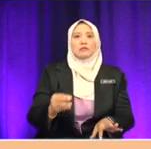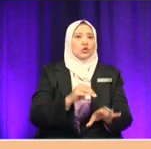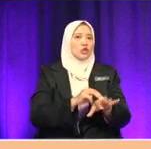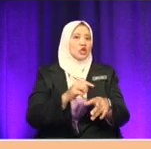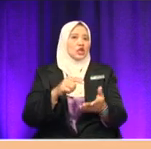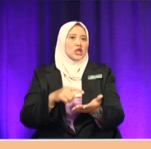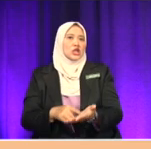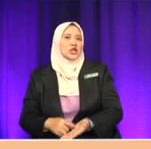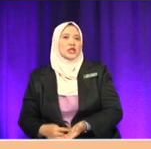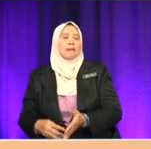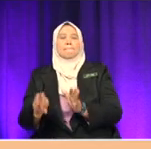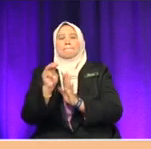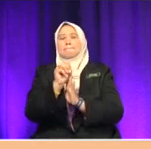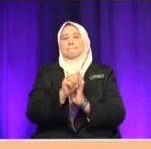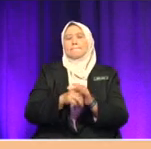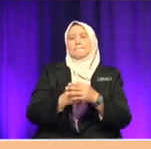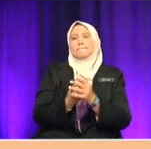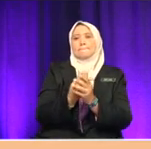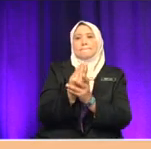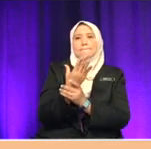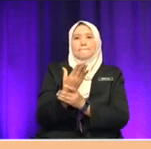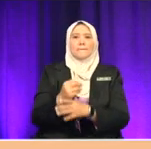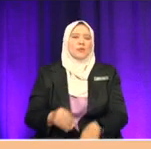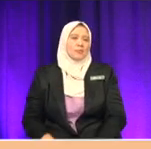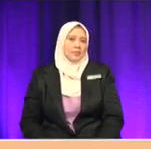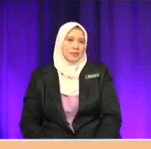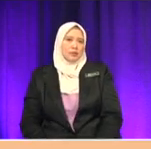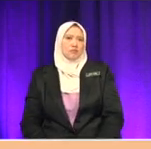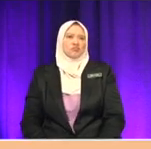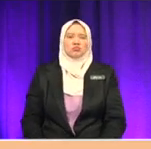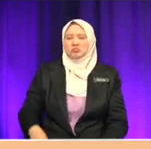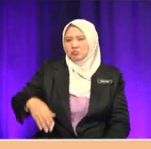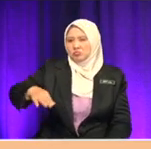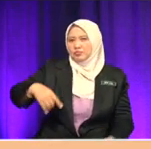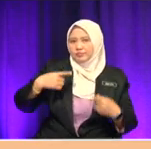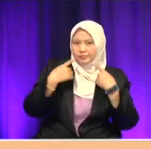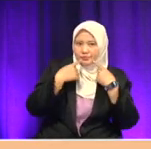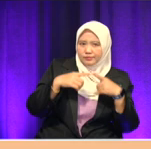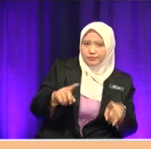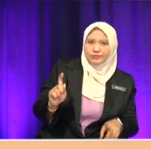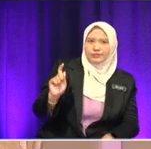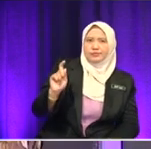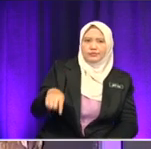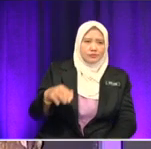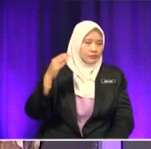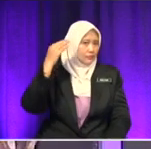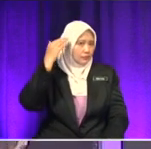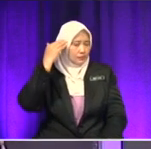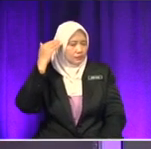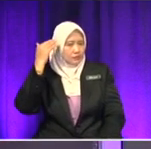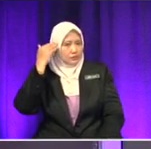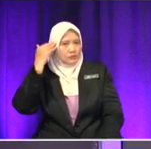ini membiak? Jadi sebelum menjawab soalan ini, semestinya anak-anak pelajar kena tahu dahulu,